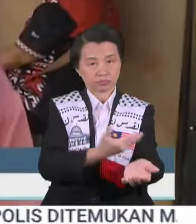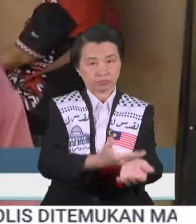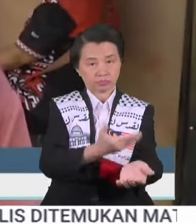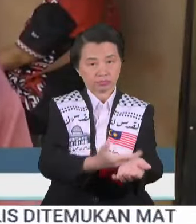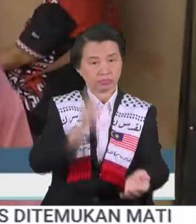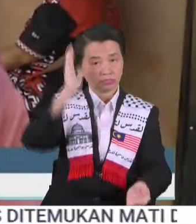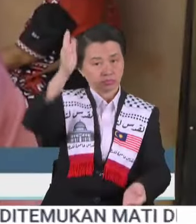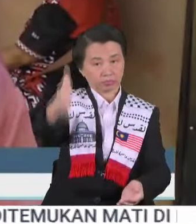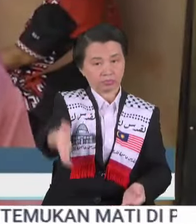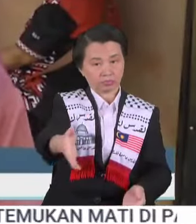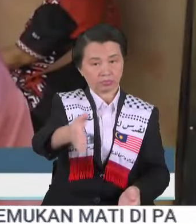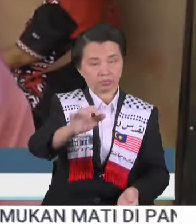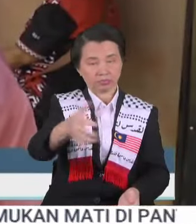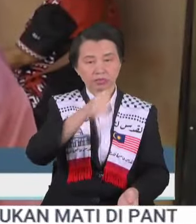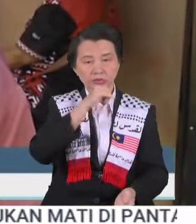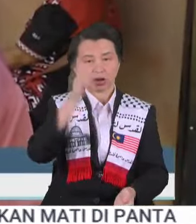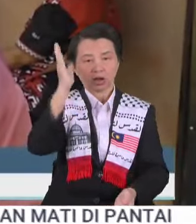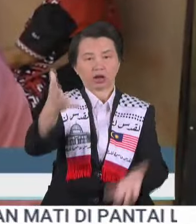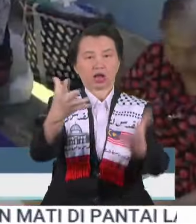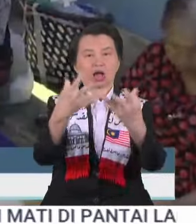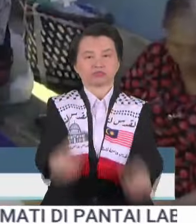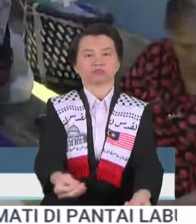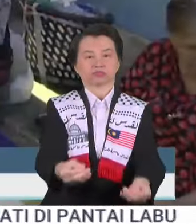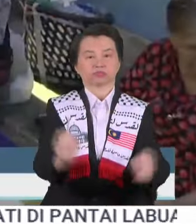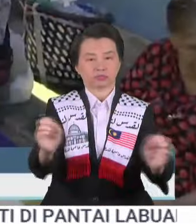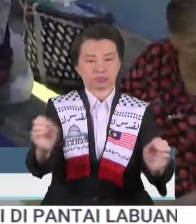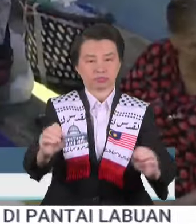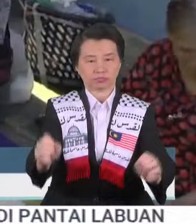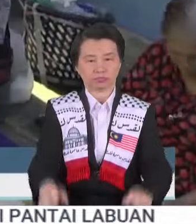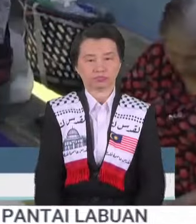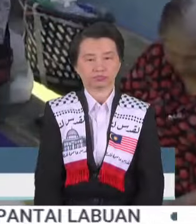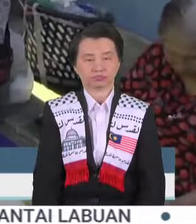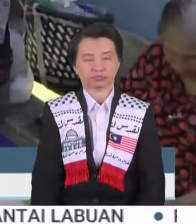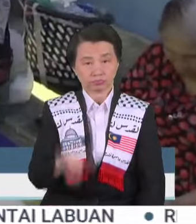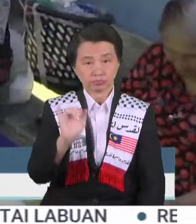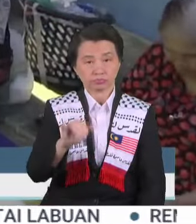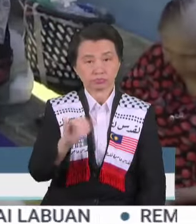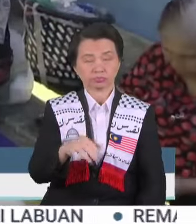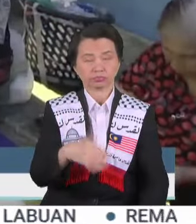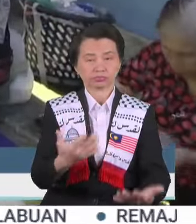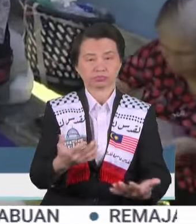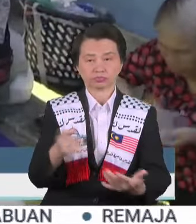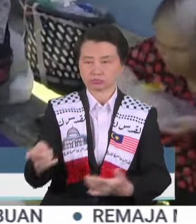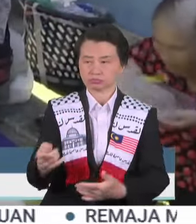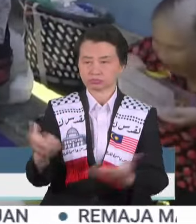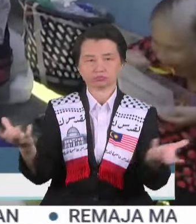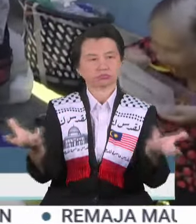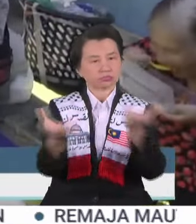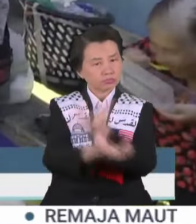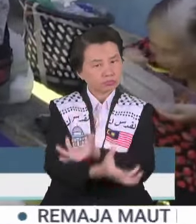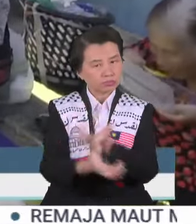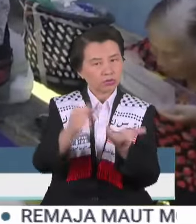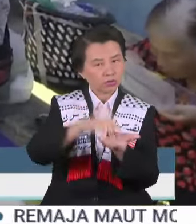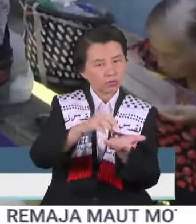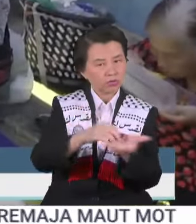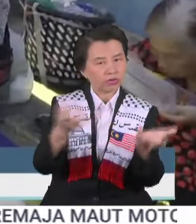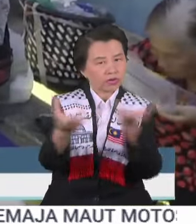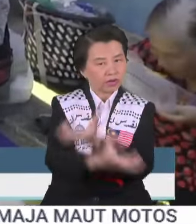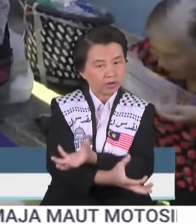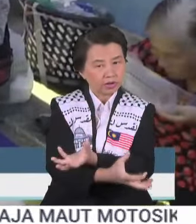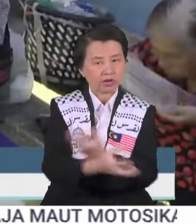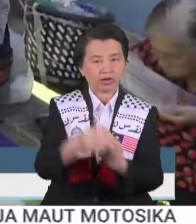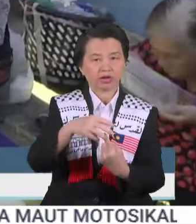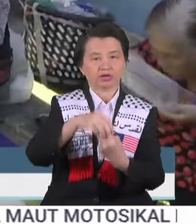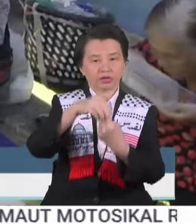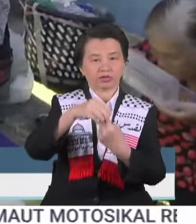dapat mengeluarkan produk-produk. Jadi itu penasaran saya. Memang sangat unik lah, sebab dari tempat asal saya itu Sarawak, memang tak ada lagi